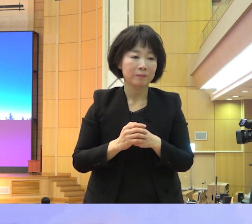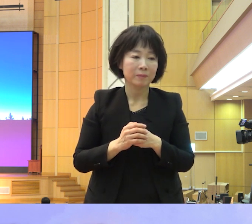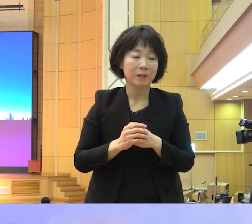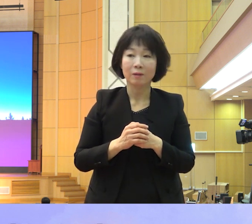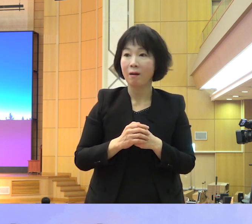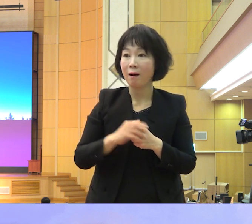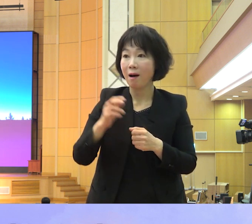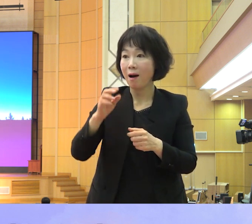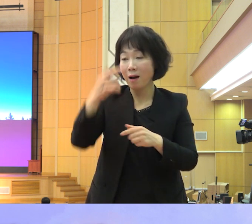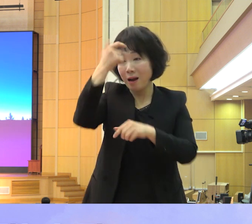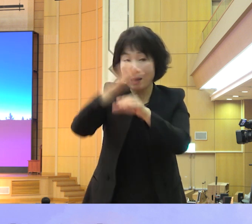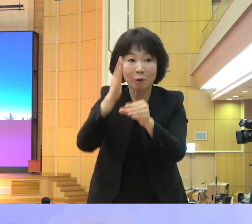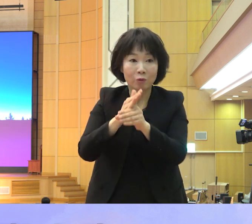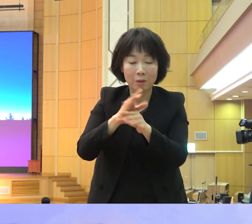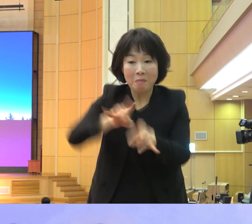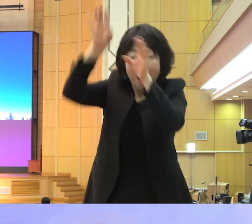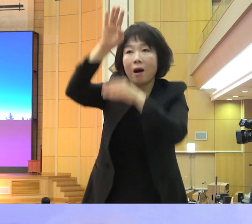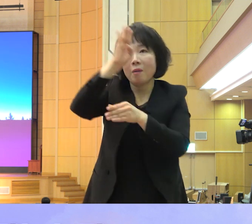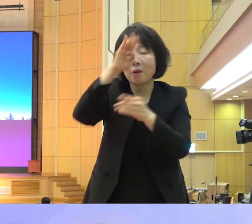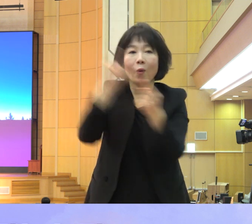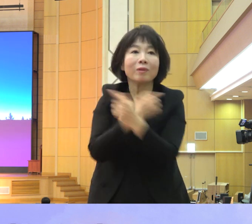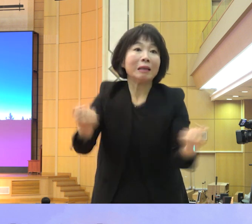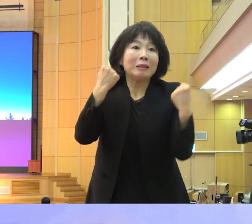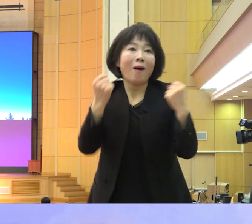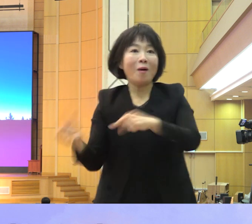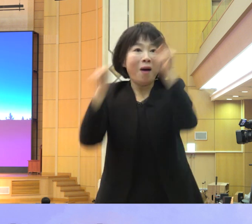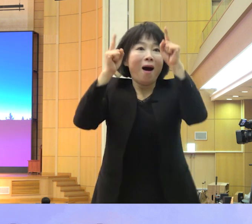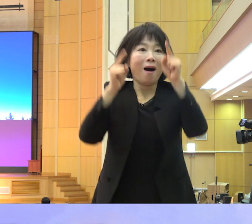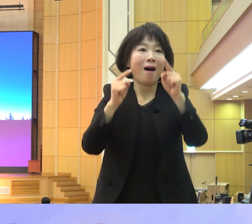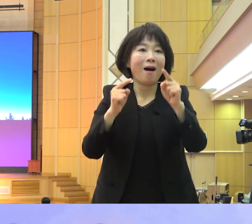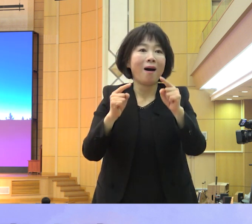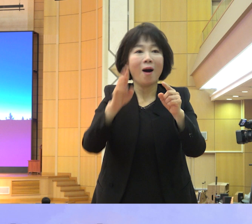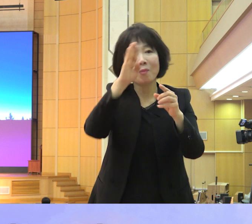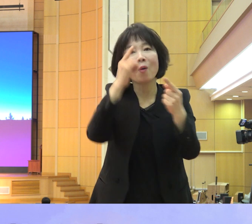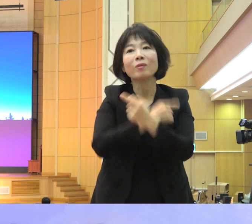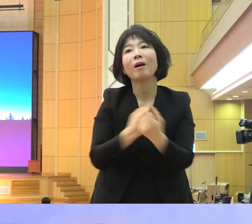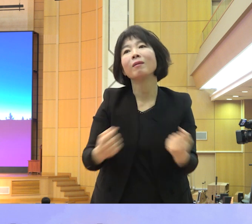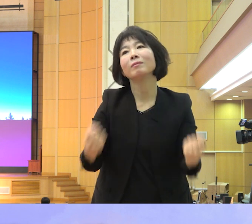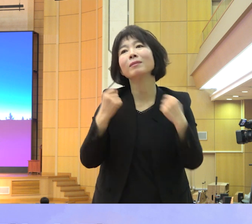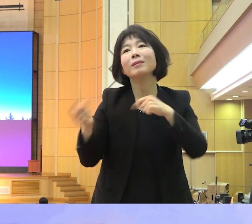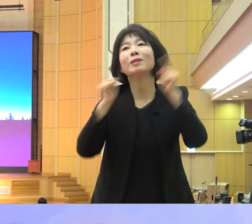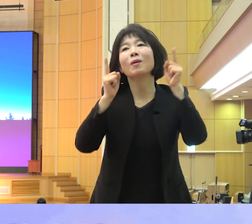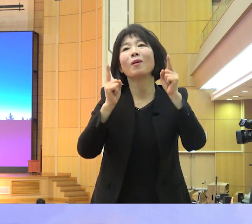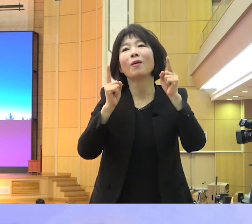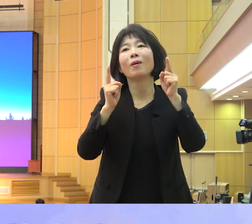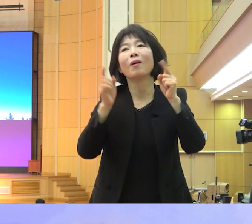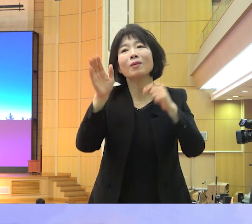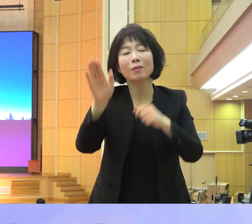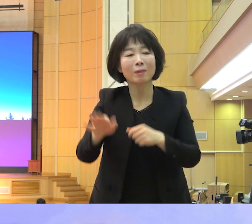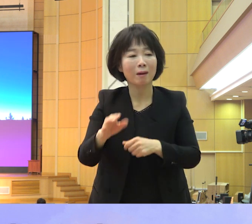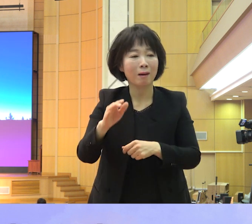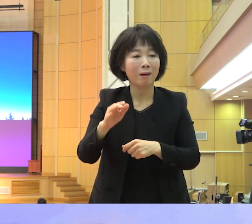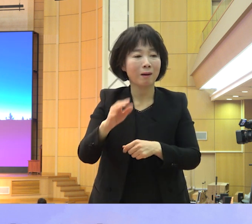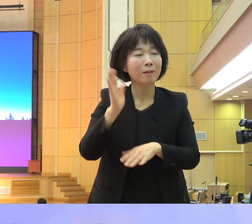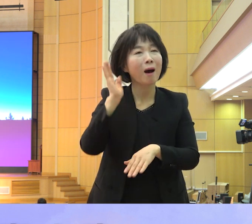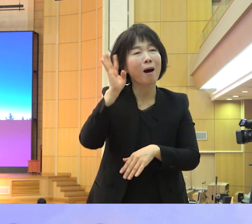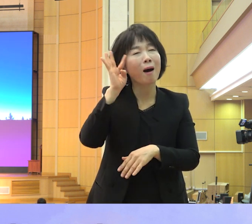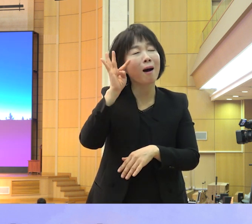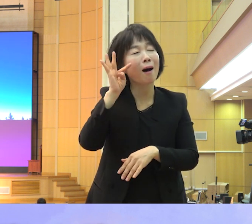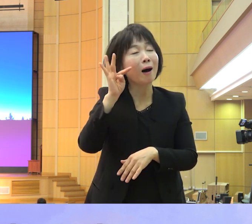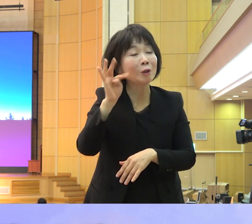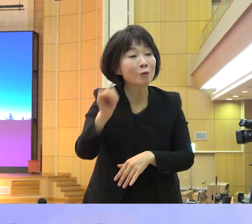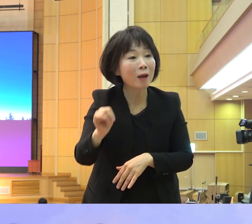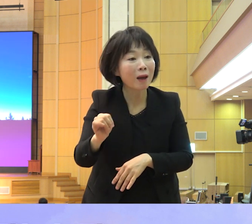왔어요. 목사님 고맙습니다. 저 춘천 무슨 교회입니다. 저 깜짝 놀랐죠. 알지도